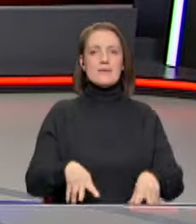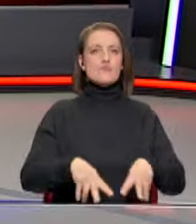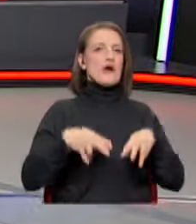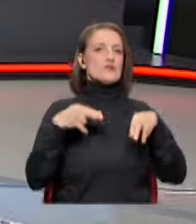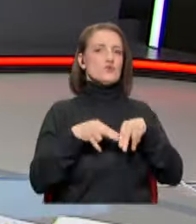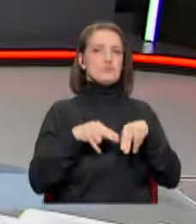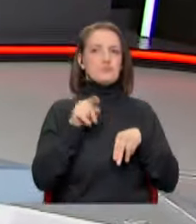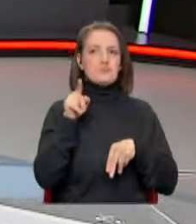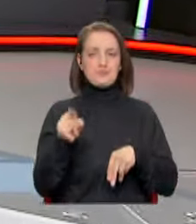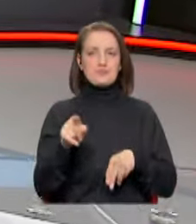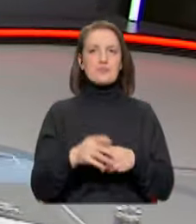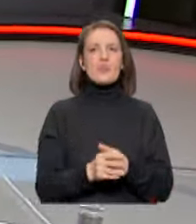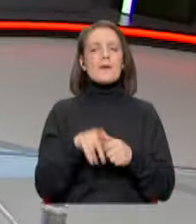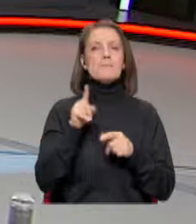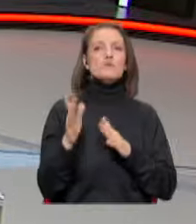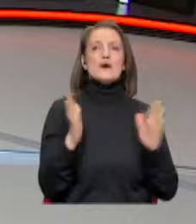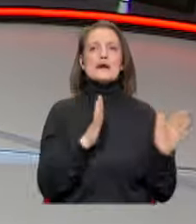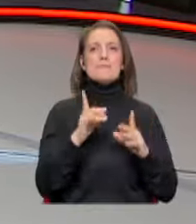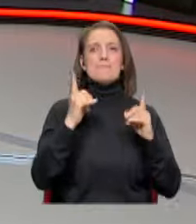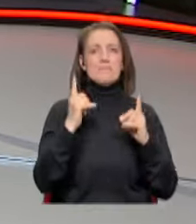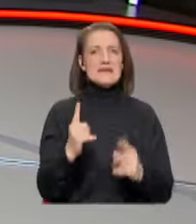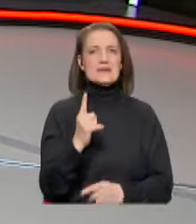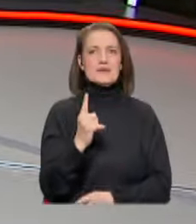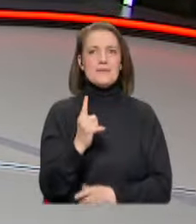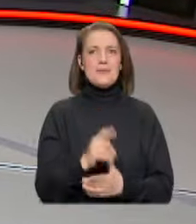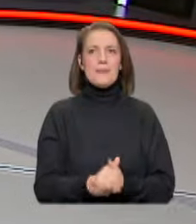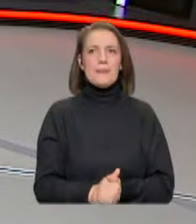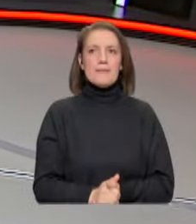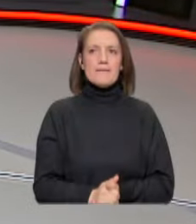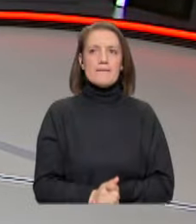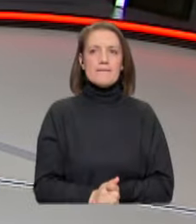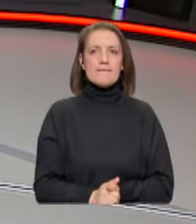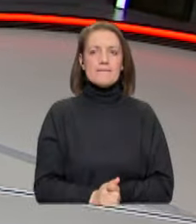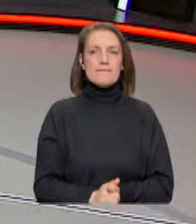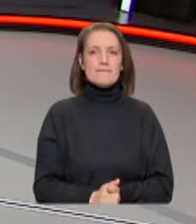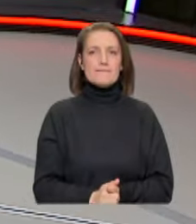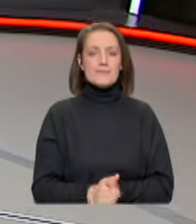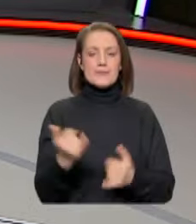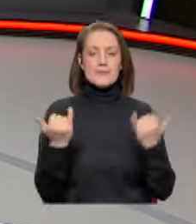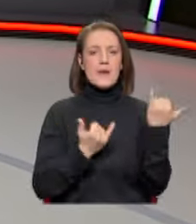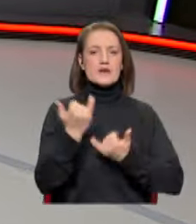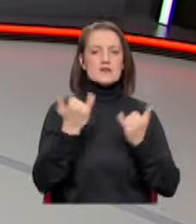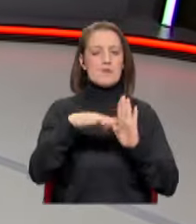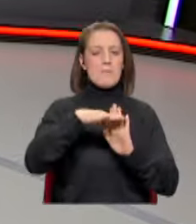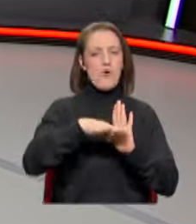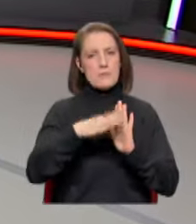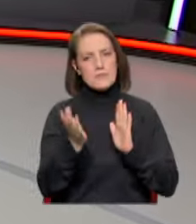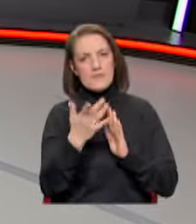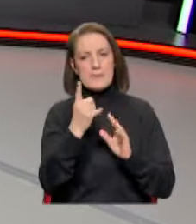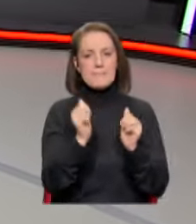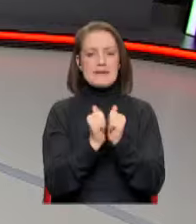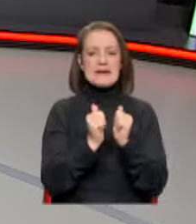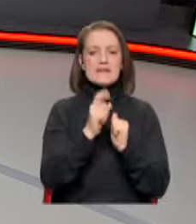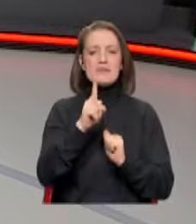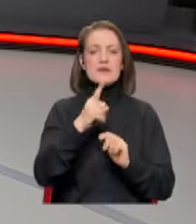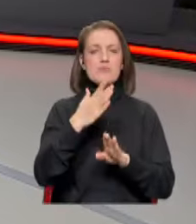kuruma Bu arada bir Eee tartışma programına Ya da birlikte bir